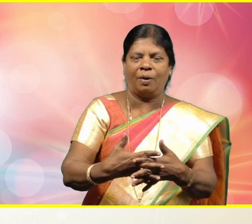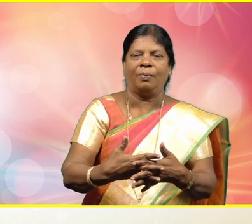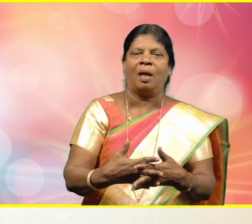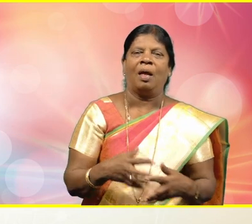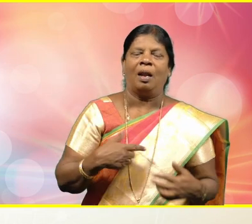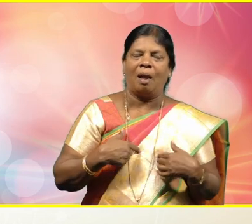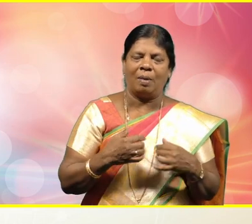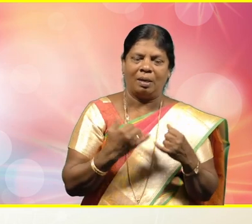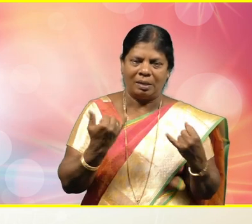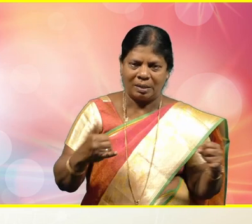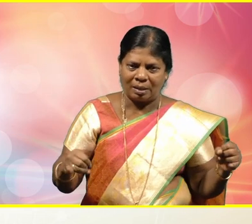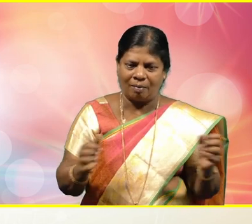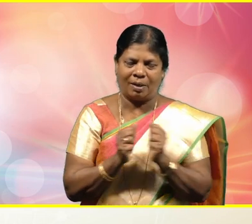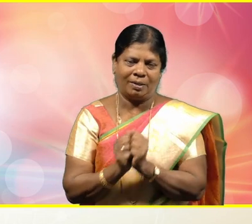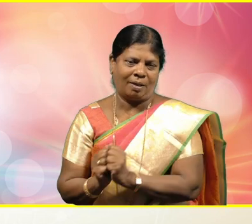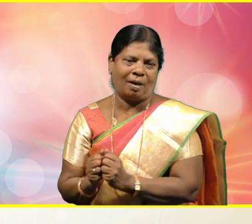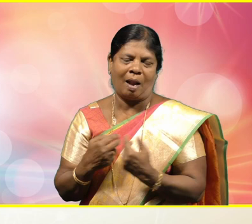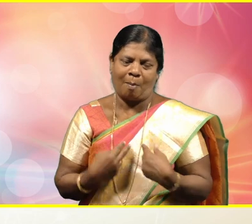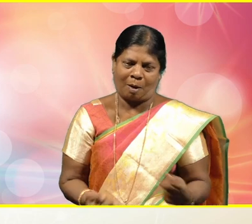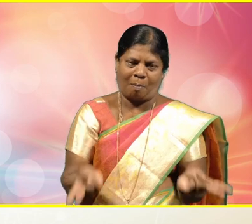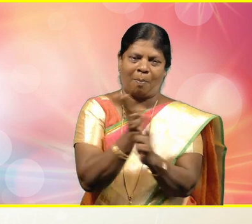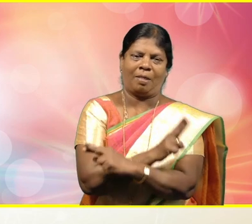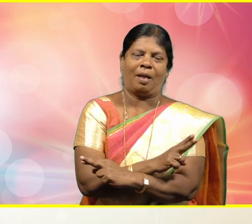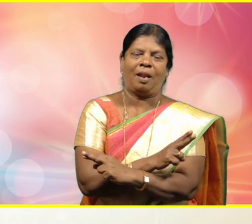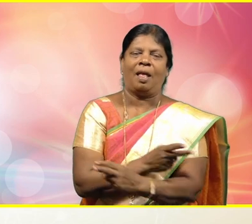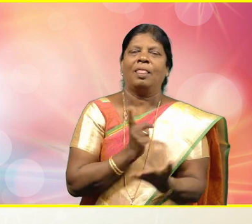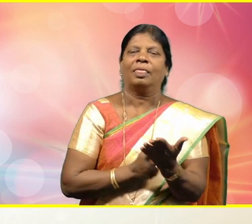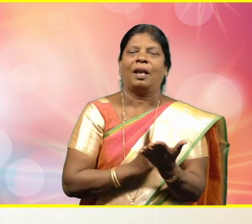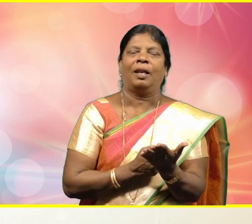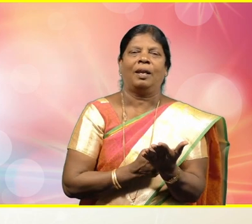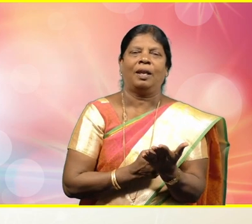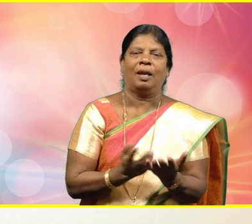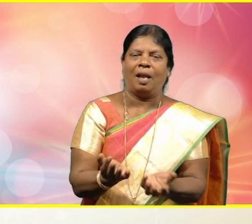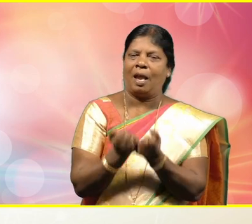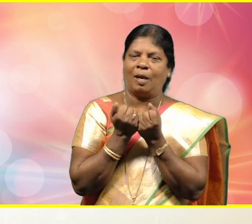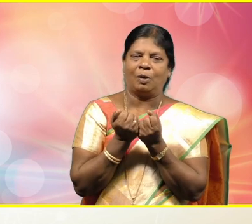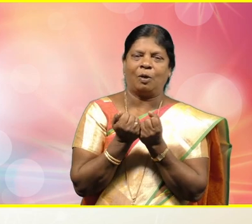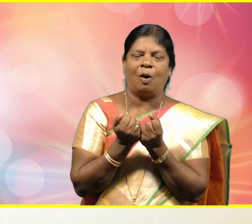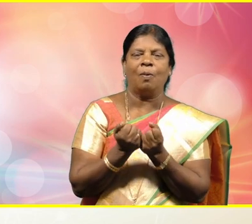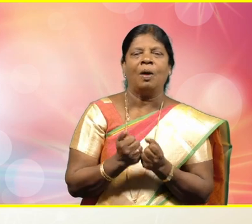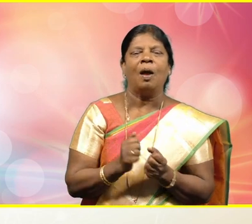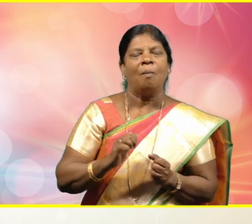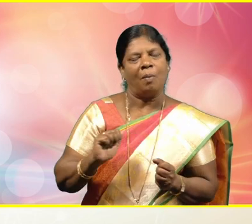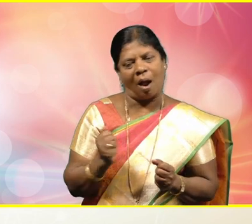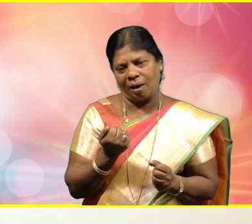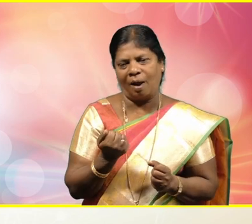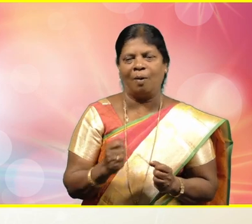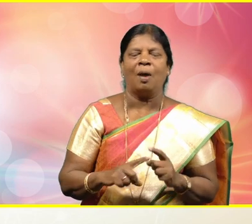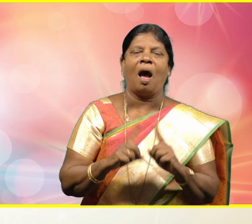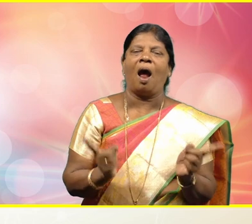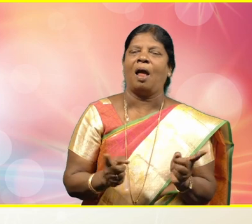நம்மோடு அந்த தவறை செய்தவர்கள் நமக்கு பதிலாக தண்டனையை ஏற்றுக்கொள்ள